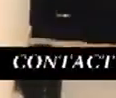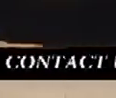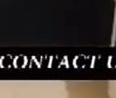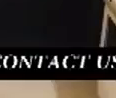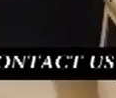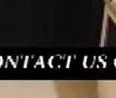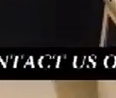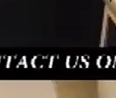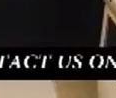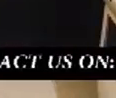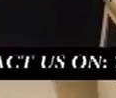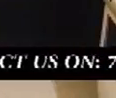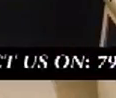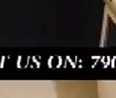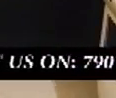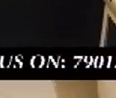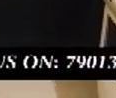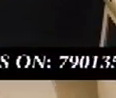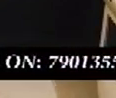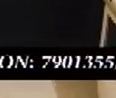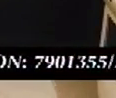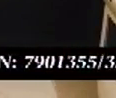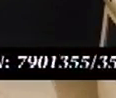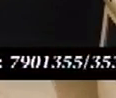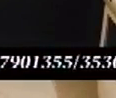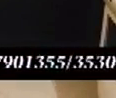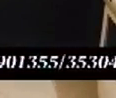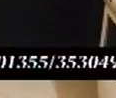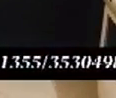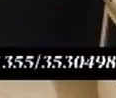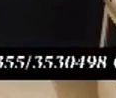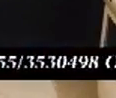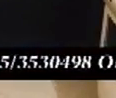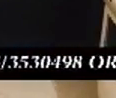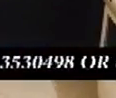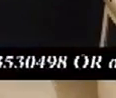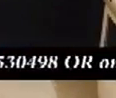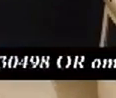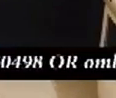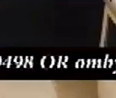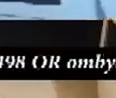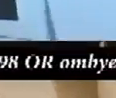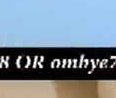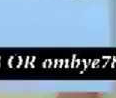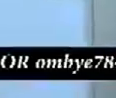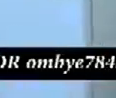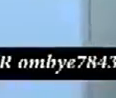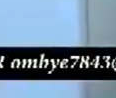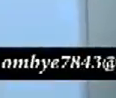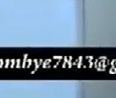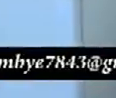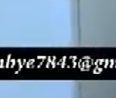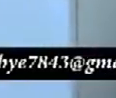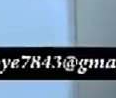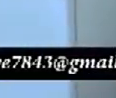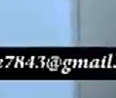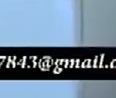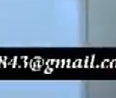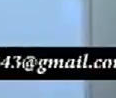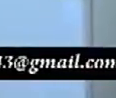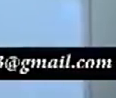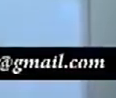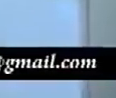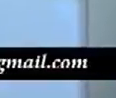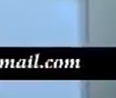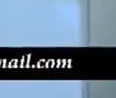yu baax waañ yu yaaña bagage yi waañ yëpp ñu ngi fa yow yaay xool loo bëgg a tooga rek nga teg si gaz bi daal di taal tooga lekka sa xol sedda